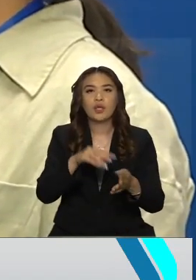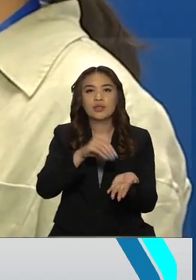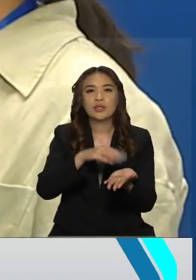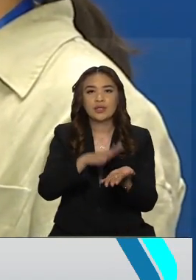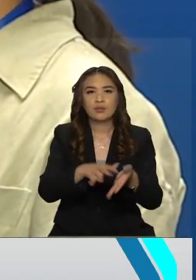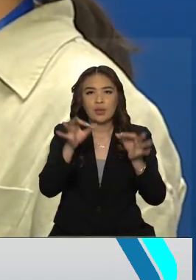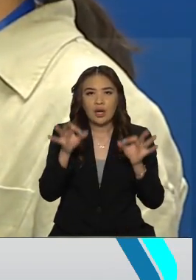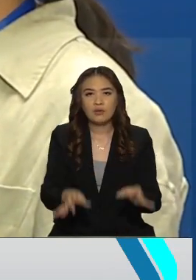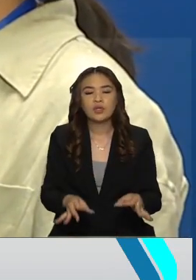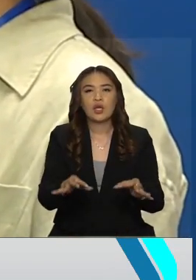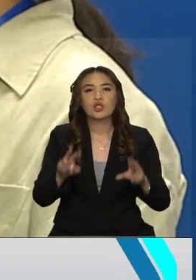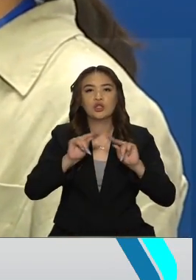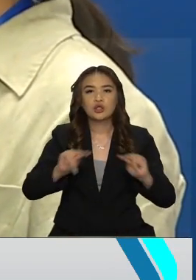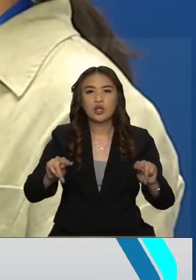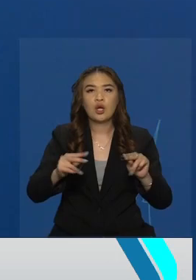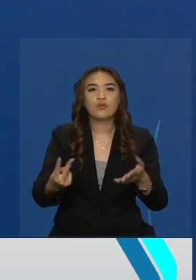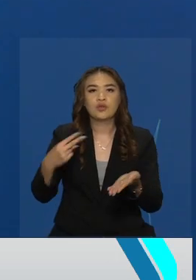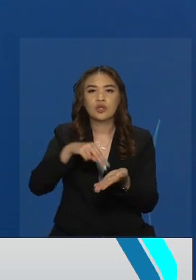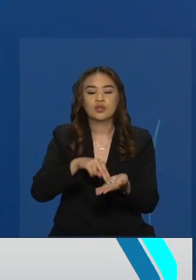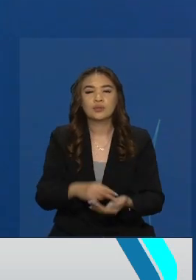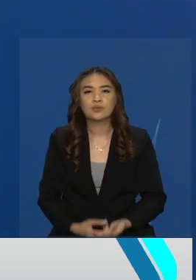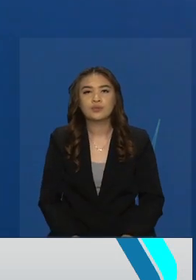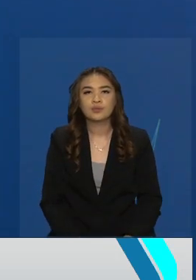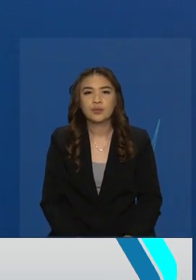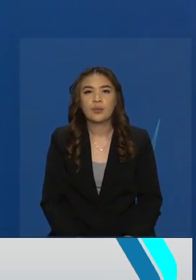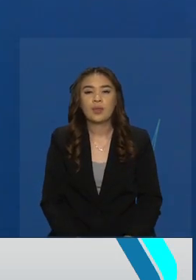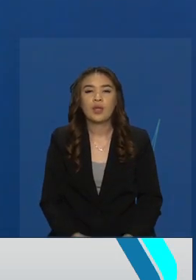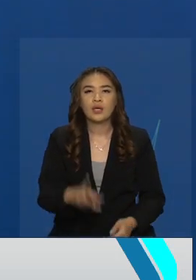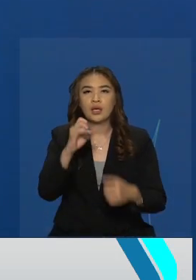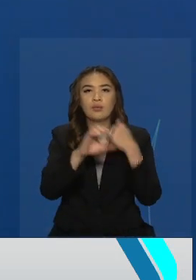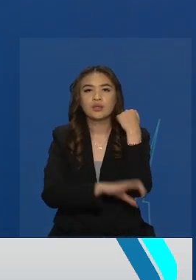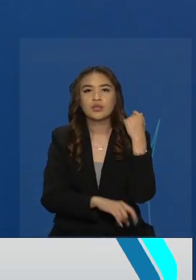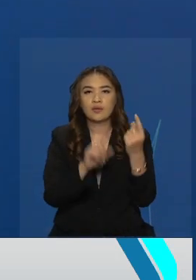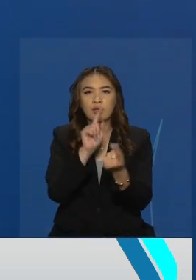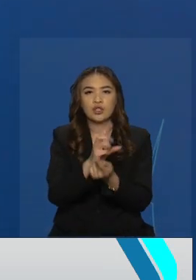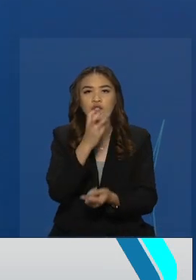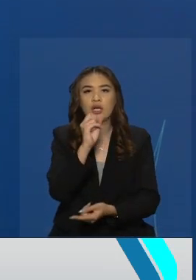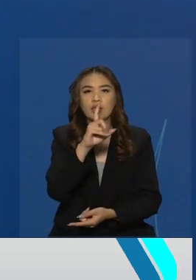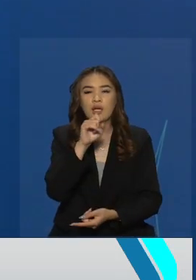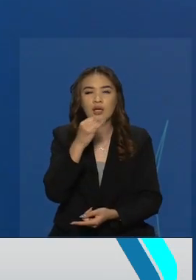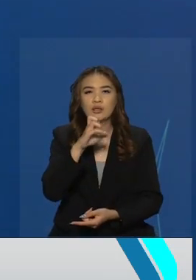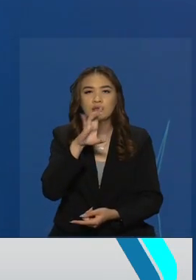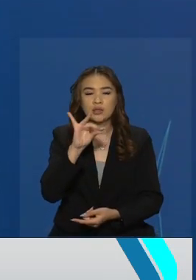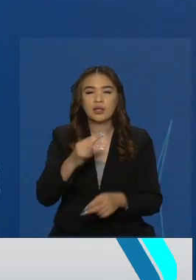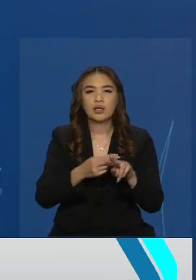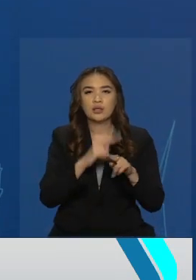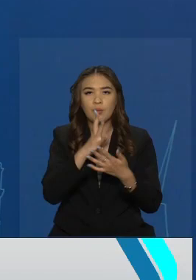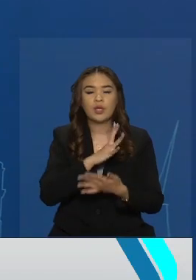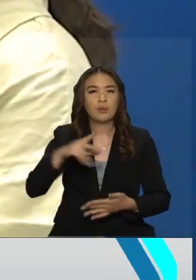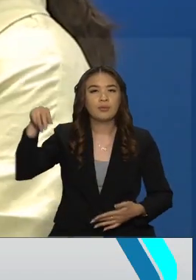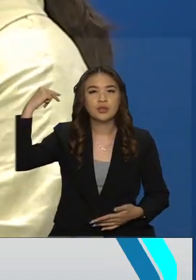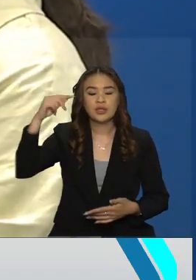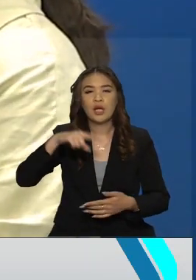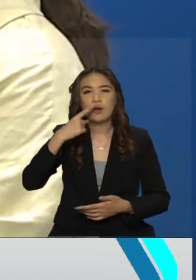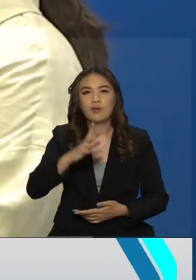справедливости и устойчивого развития в регионе на последней встрече шанхайской организации сотрудничества космосжимар Тукаев говорил